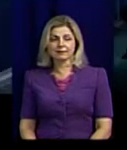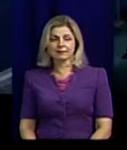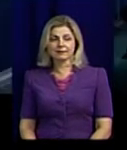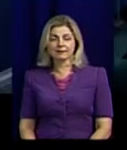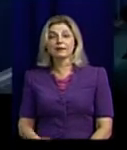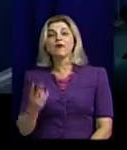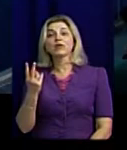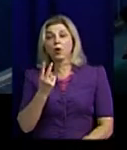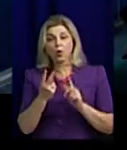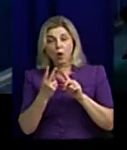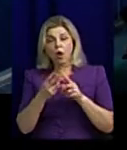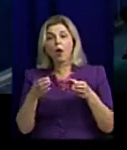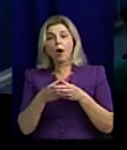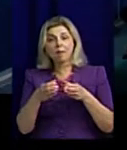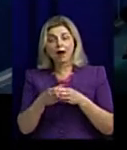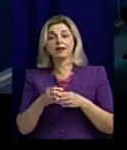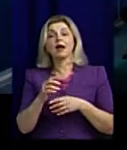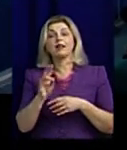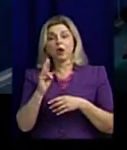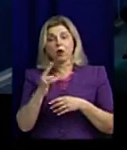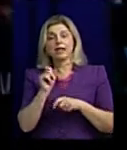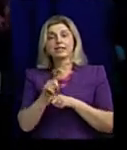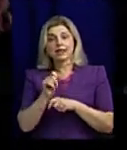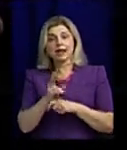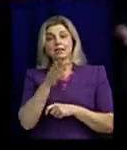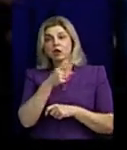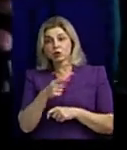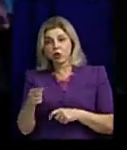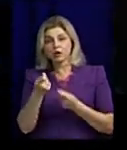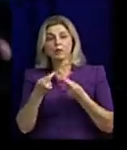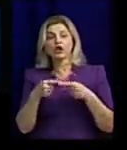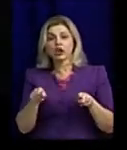У другої команди МФК «Миколаїв» задачі на сезон дещо інші.